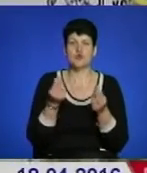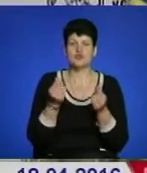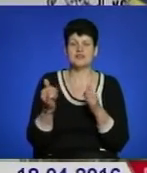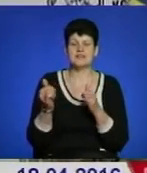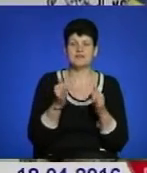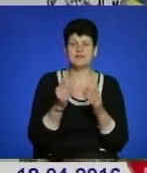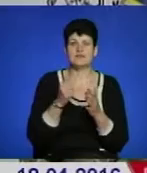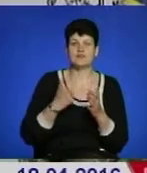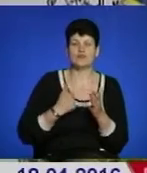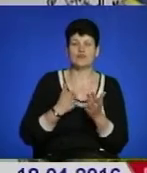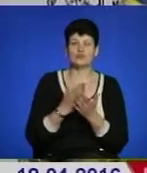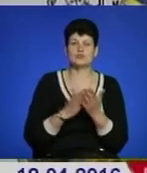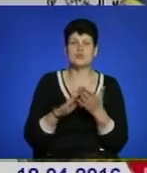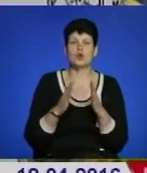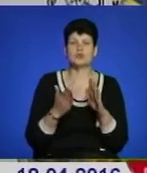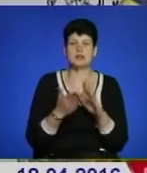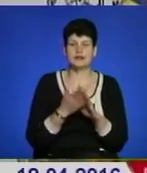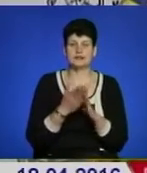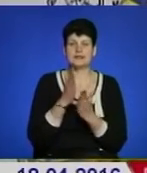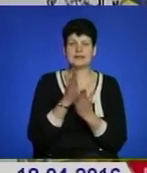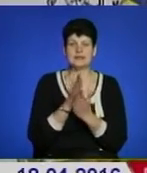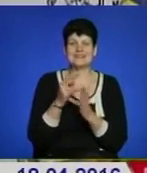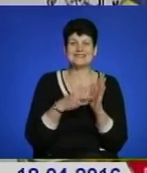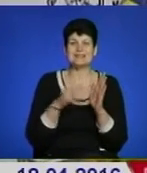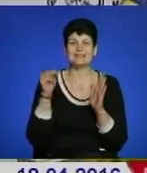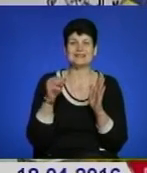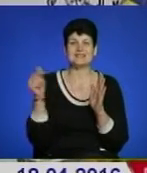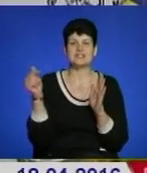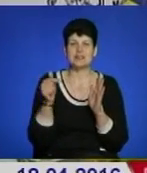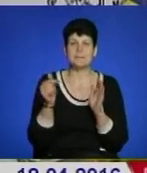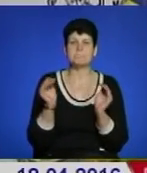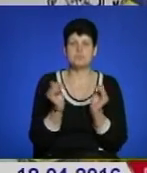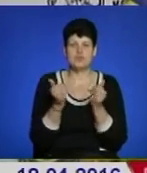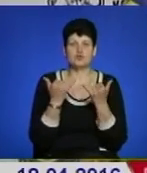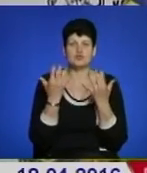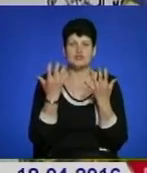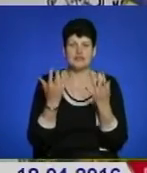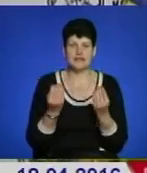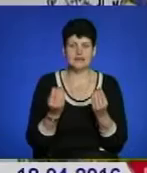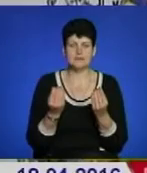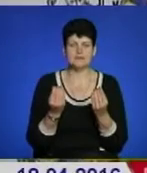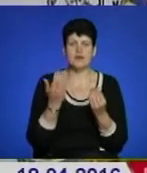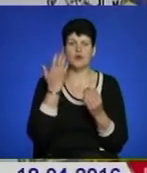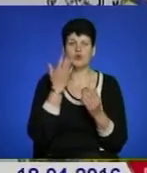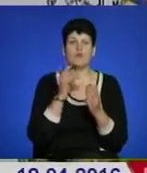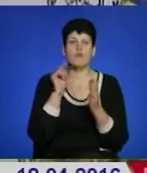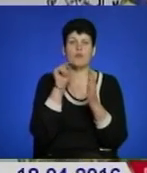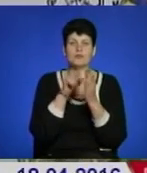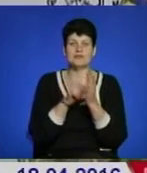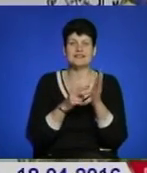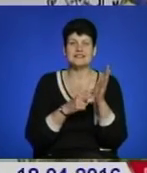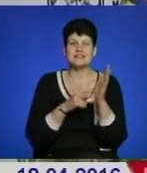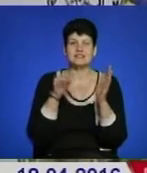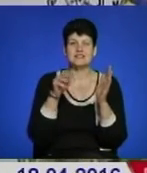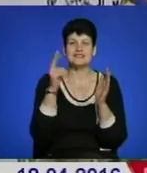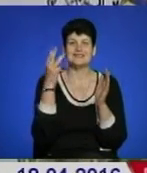забезпечення військовослужбовців за контрактом сягає 7 тисяч гривень. Мінімально на сьогоднішній день, коли він попадає в навчальний підрозділ, це 7